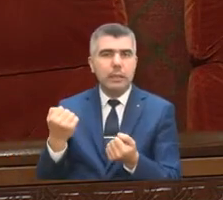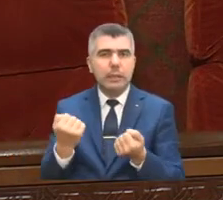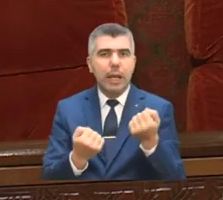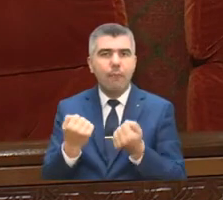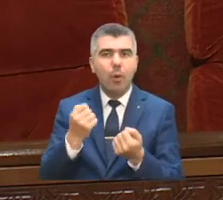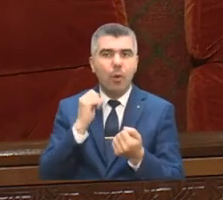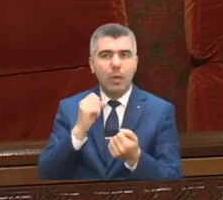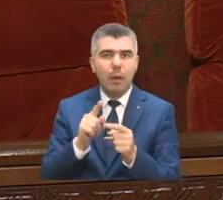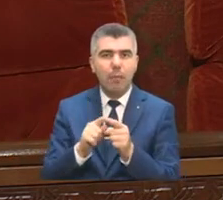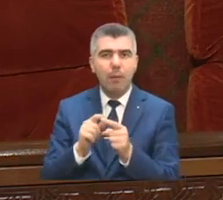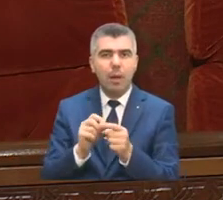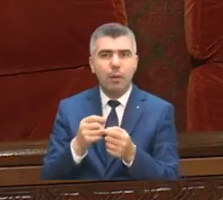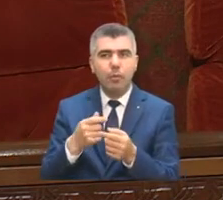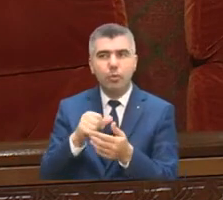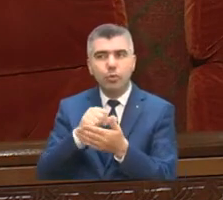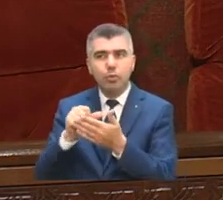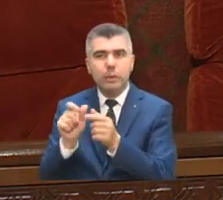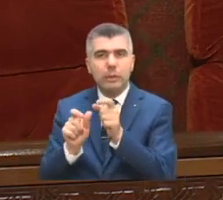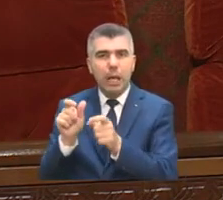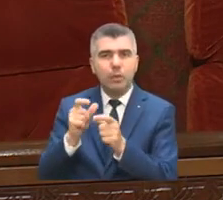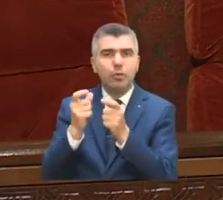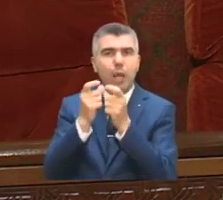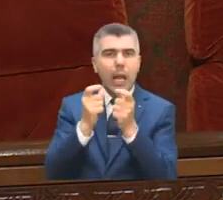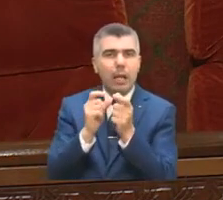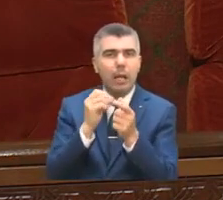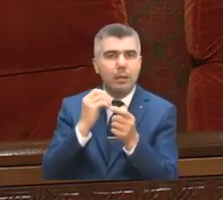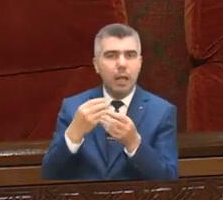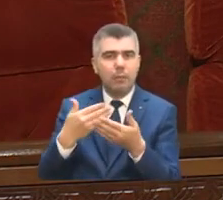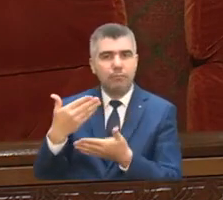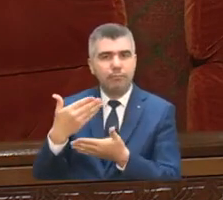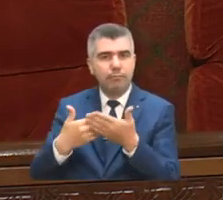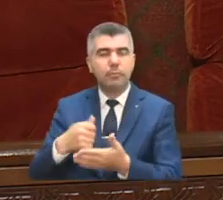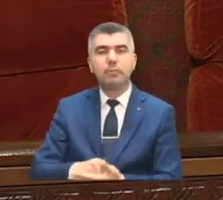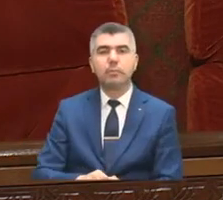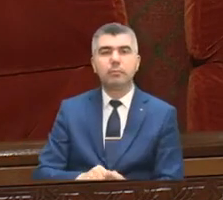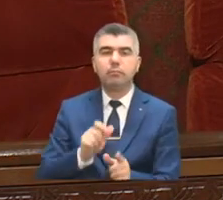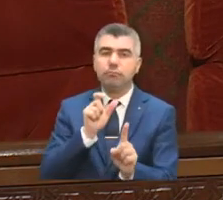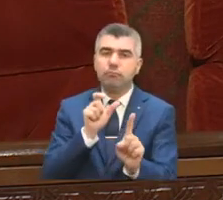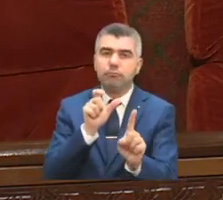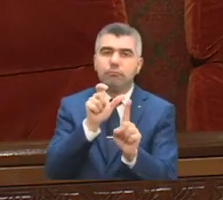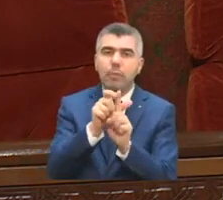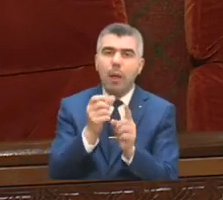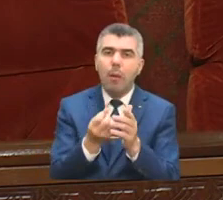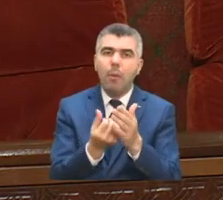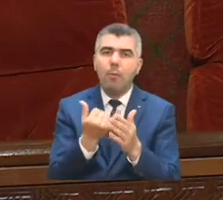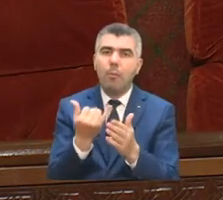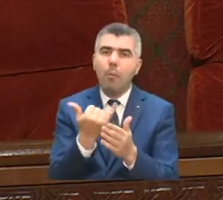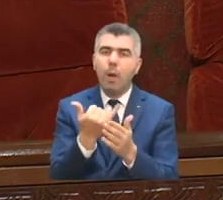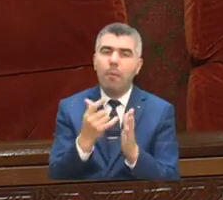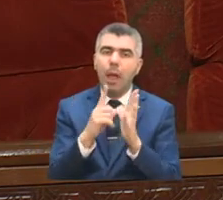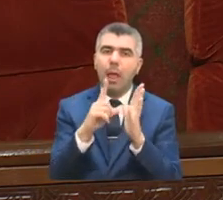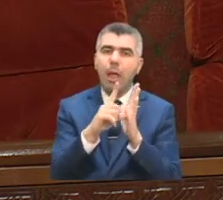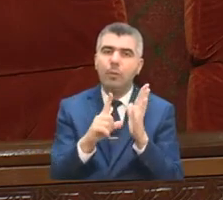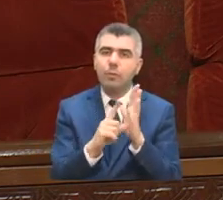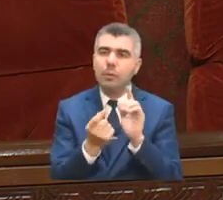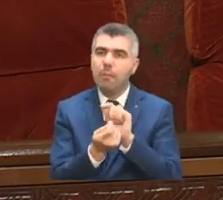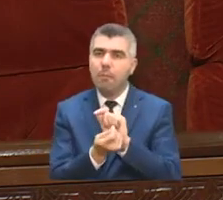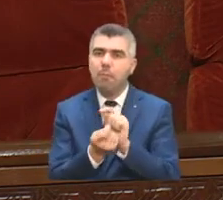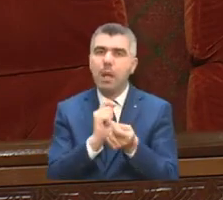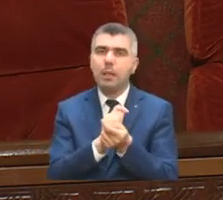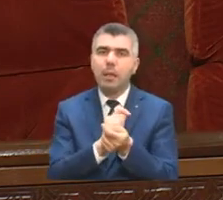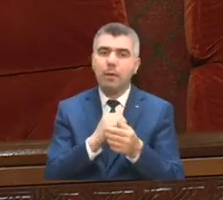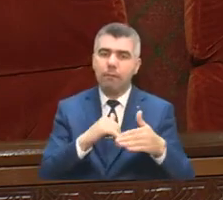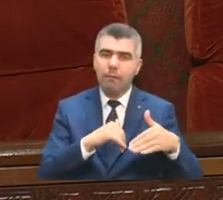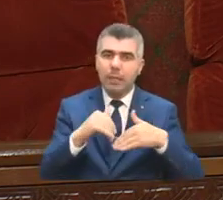الناتجه عن الحوار مع المهنيين ثالثه تحسين الحكامه داخل القطاع مع تاهيل والتطوير الترسانه القانونيه المنظمه لانشطه نقل